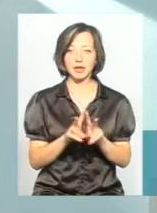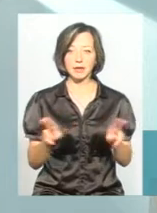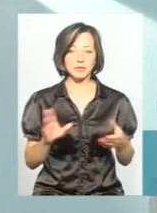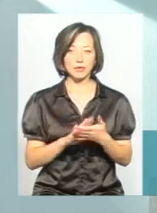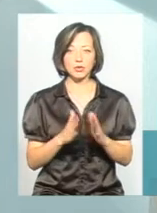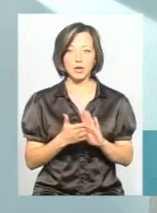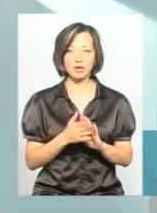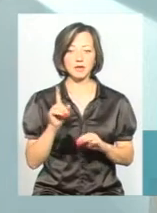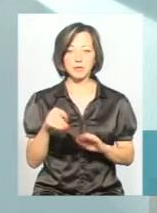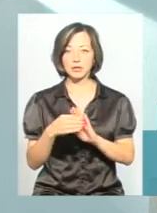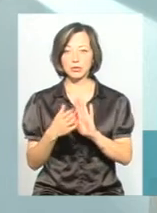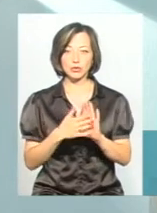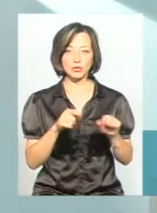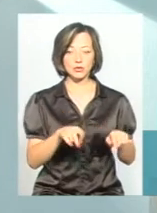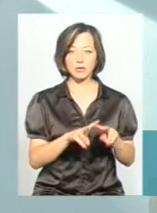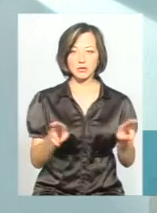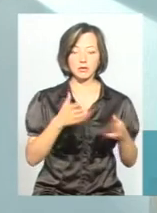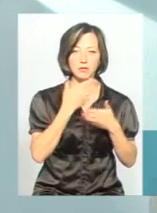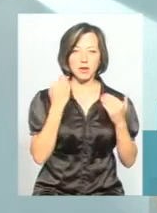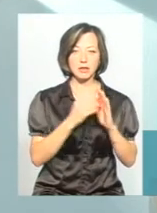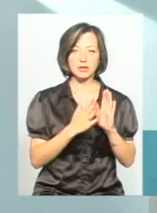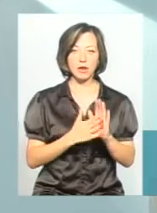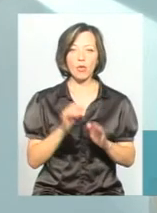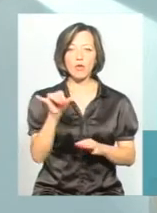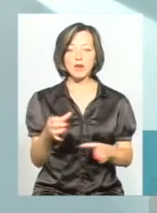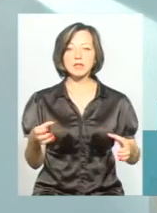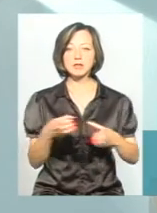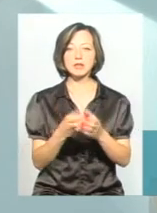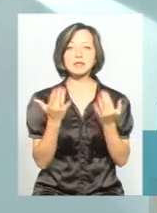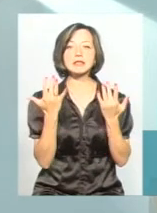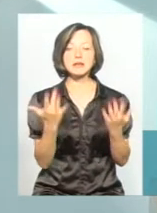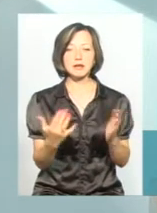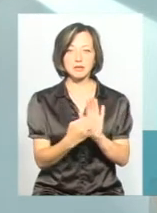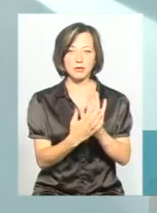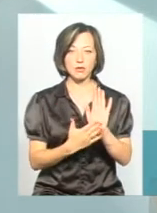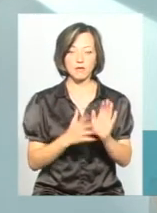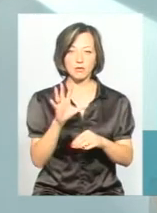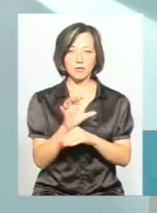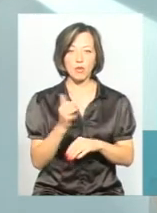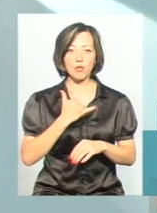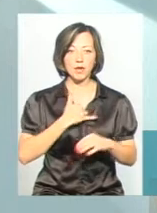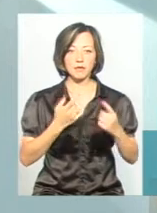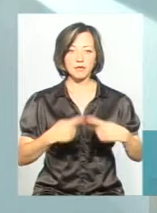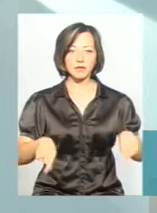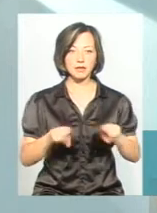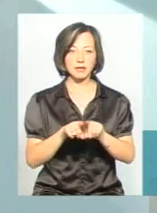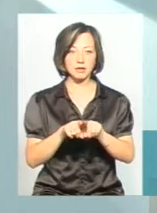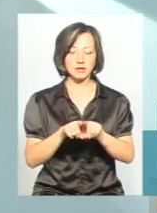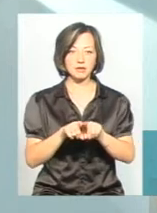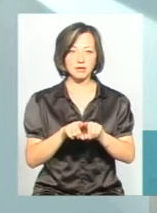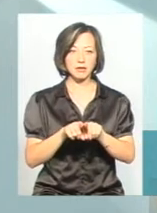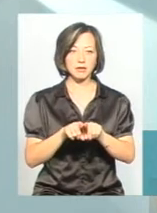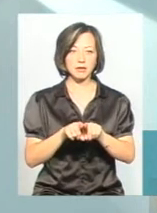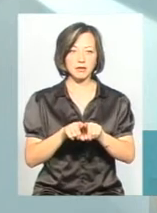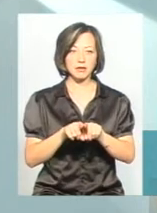що мало того, що там не реєструється, то і тут не реєструється. А у вашій спілці скільки зареєстровано? Ну, в мене відділення, у нас в